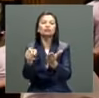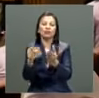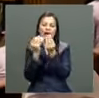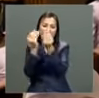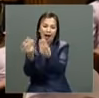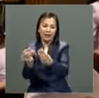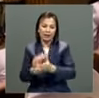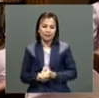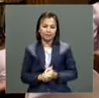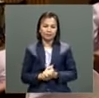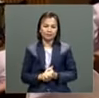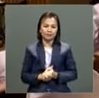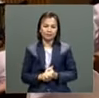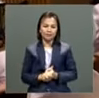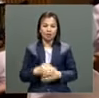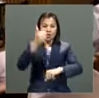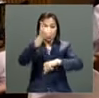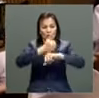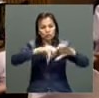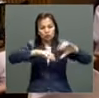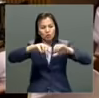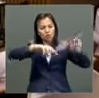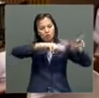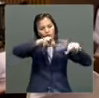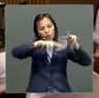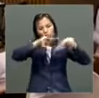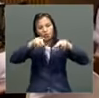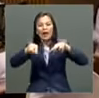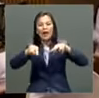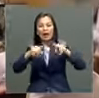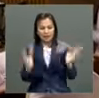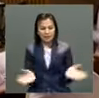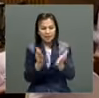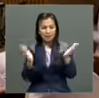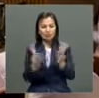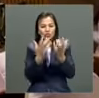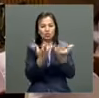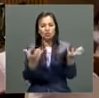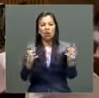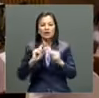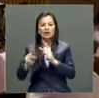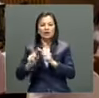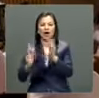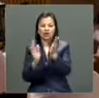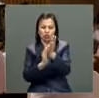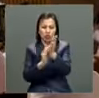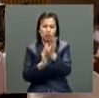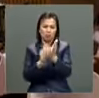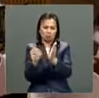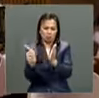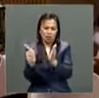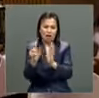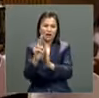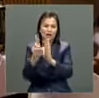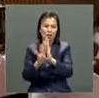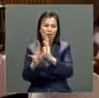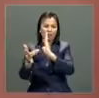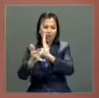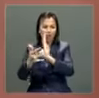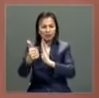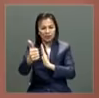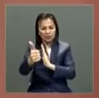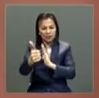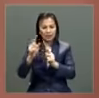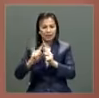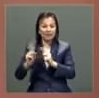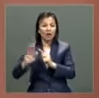ฝ่ายท่านเองในฐานะที่บริหารก็ต้องดูแลเรื่องของการสนับสนุนทรัพยากรต่างๆแล้วก็ชื่นชมในเรื่องของระบบเทคโนโลยีที่ดีที่